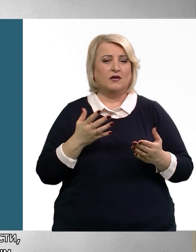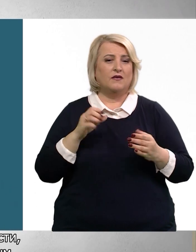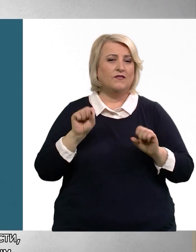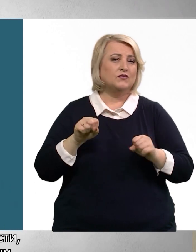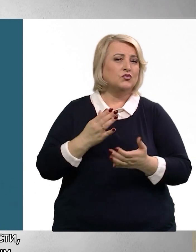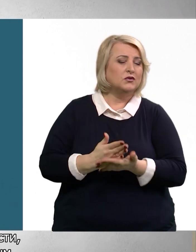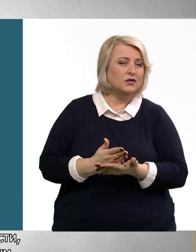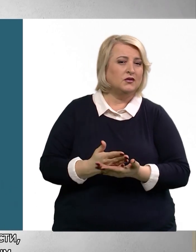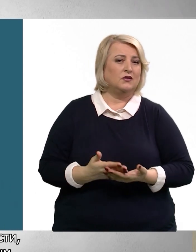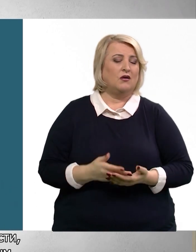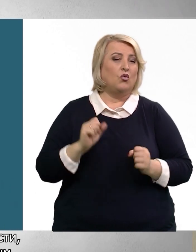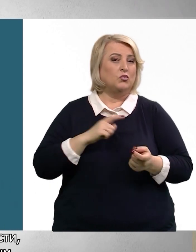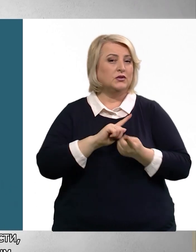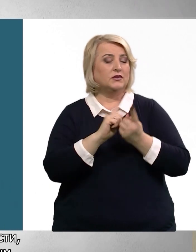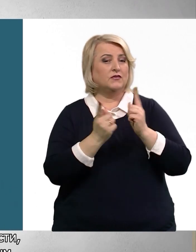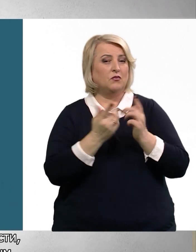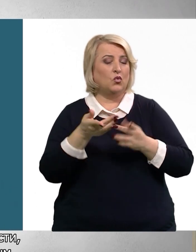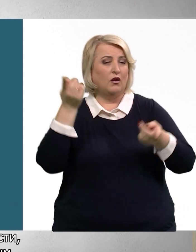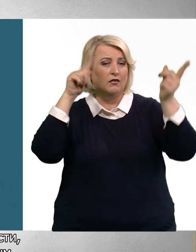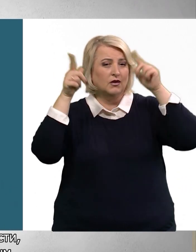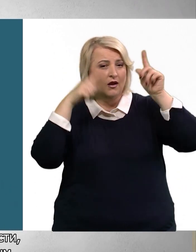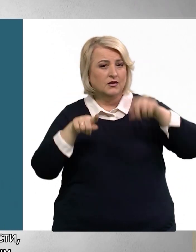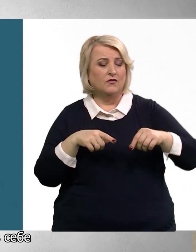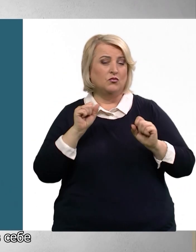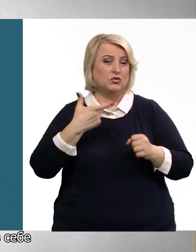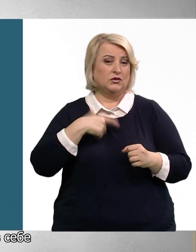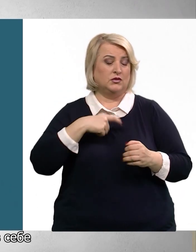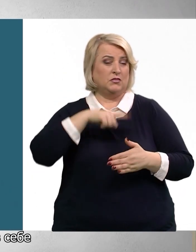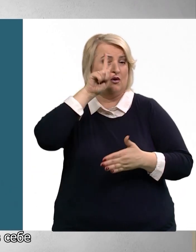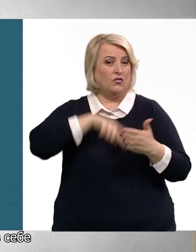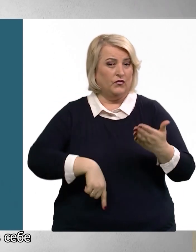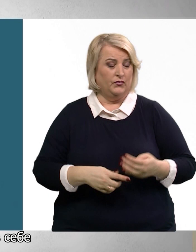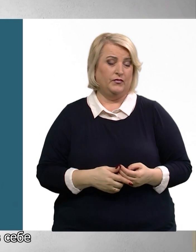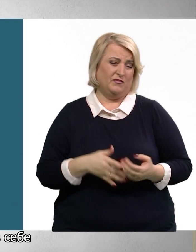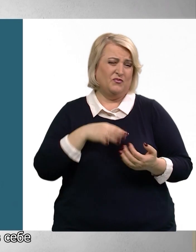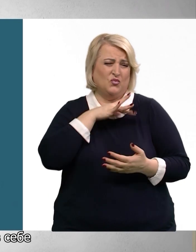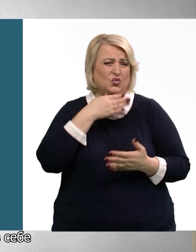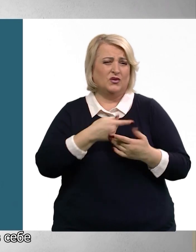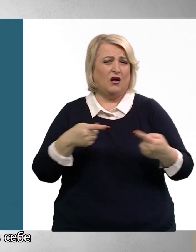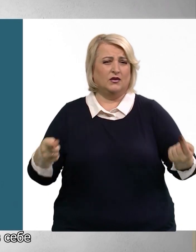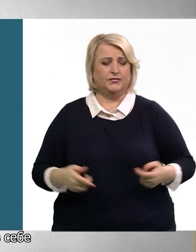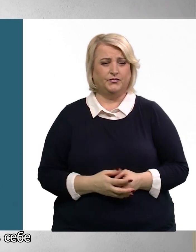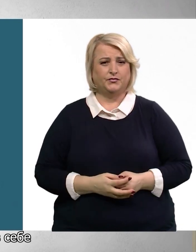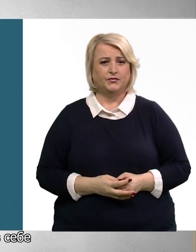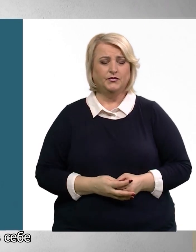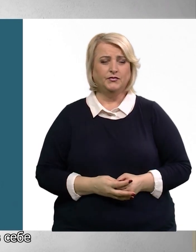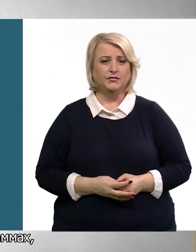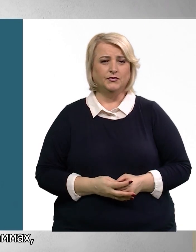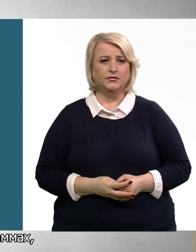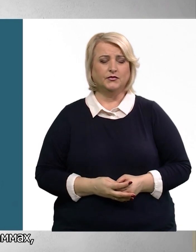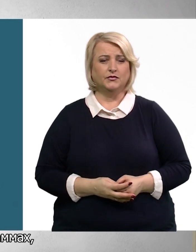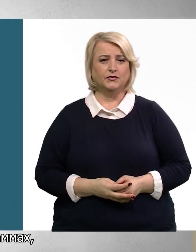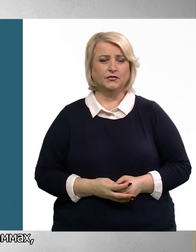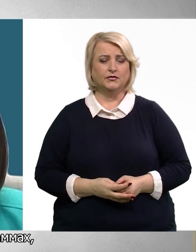ce oportunități există acolo, cum poți să devină mai creativ, cum poți să aibă încredere în ei și multe altele.